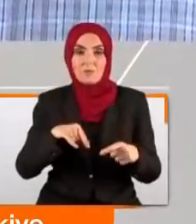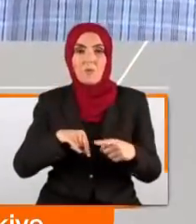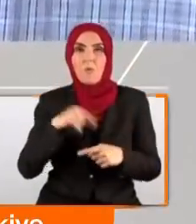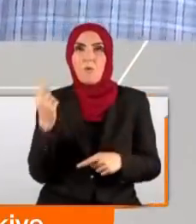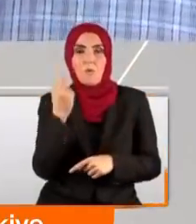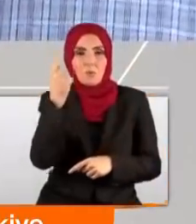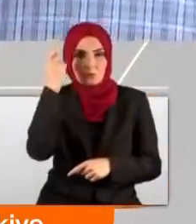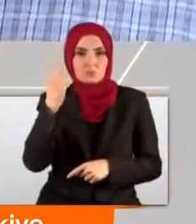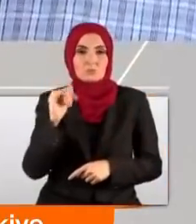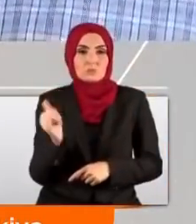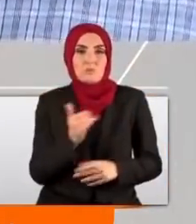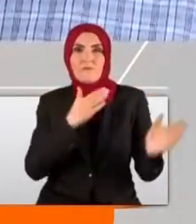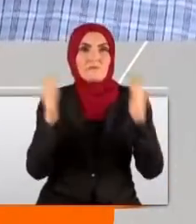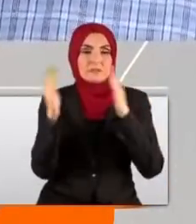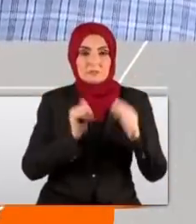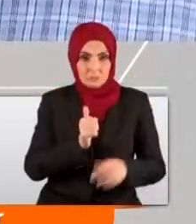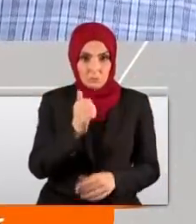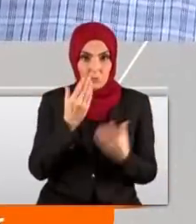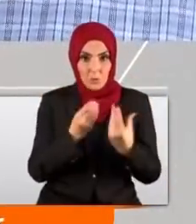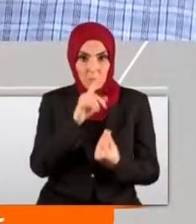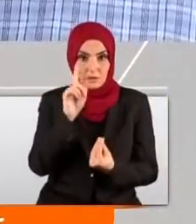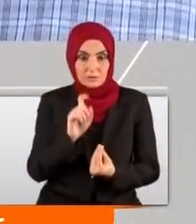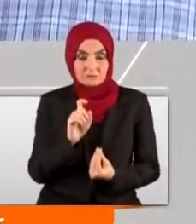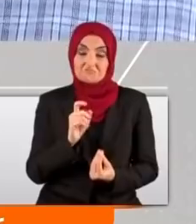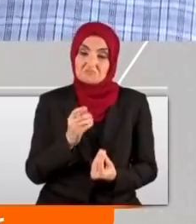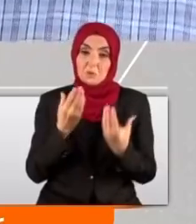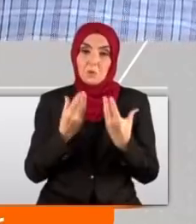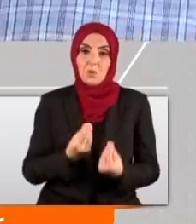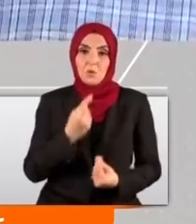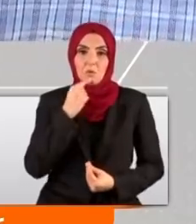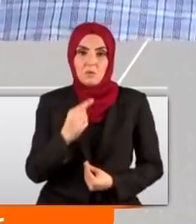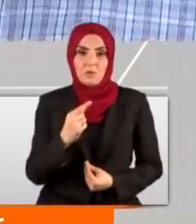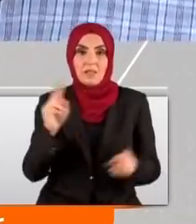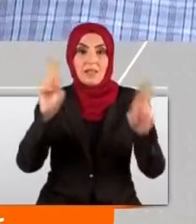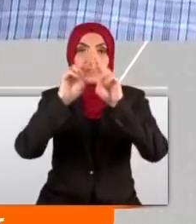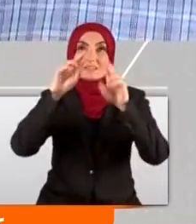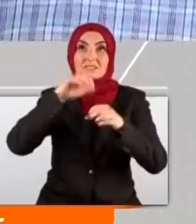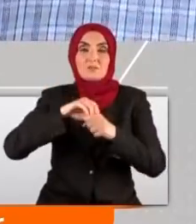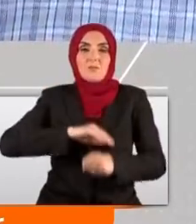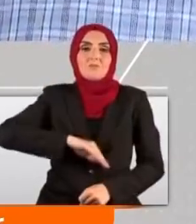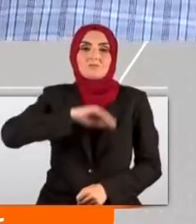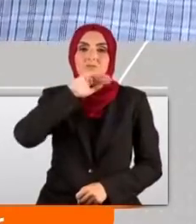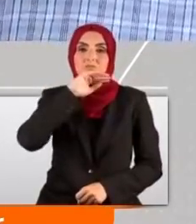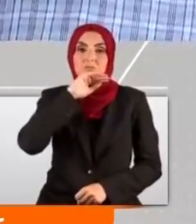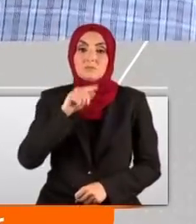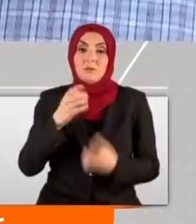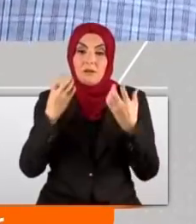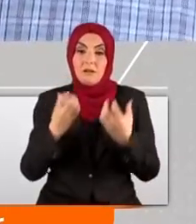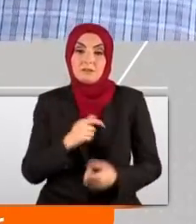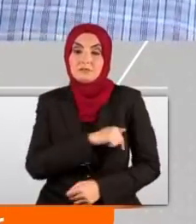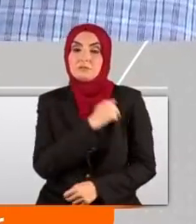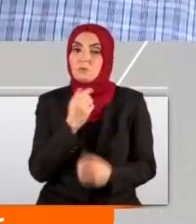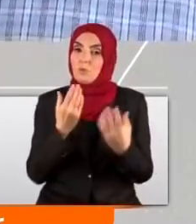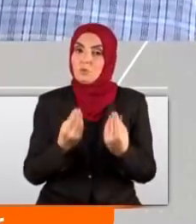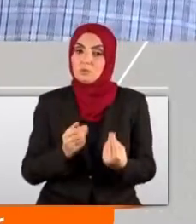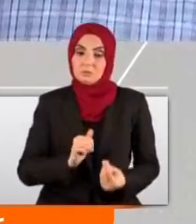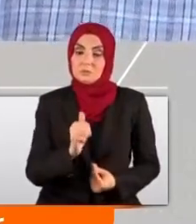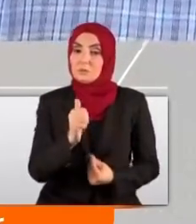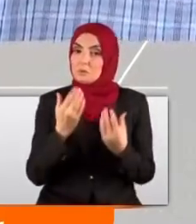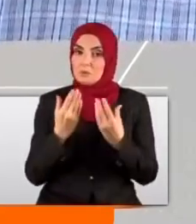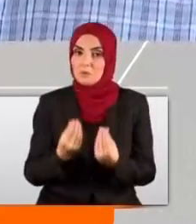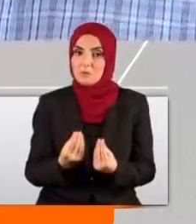miyiz? Devam edeceğiz. 10 bin atom bombası kuvvetinde olabilecek elektrik yüküne sahip de olabiliyorlar. Bu tabii ki olacak. Önümüzdeki günlerden